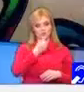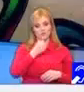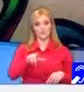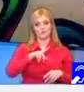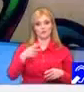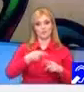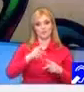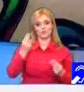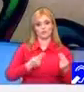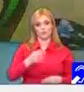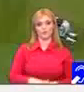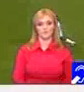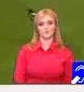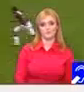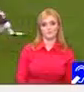manșă a semifinalelor.